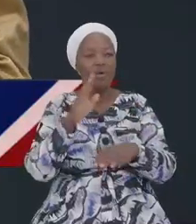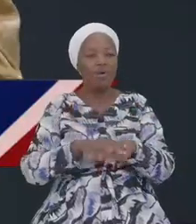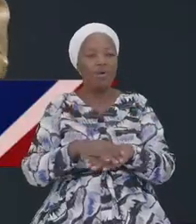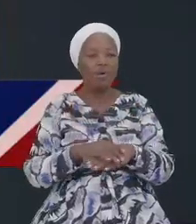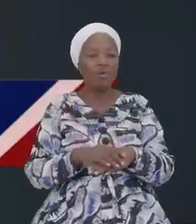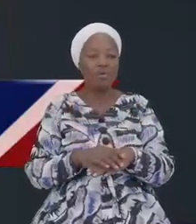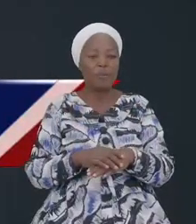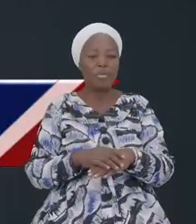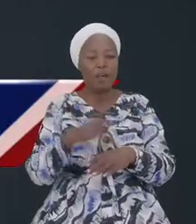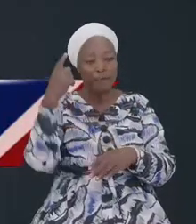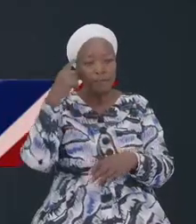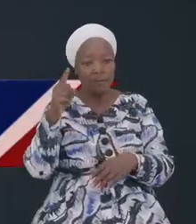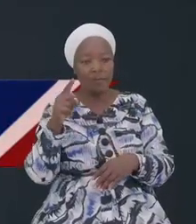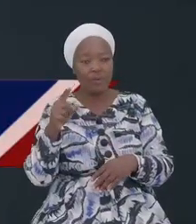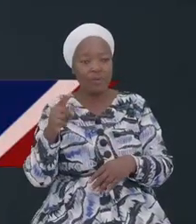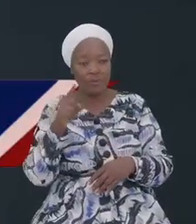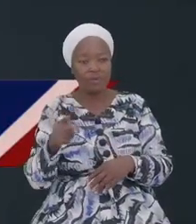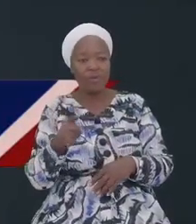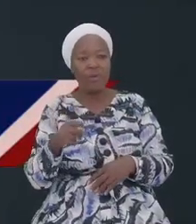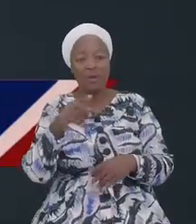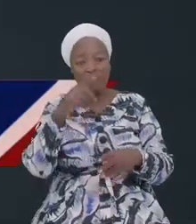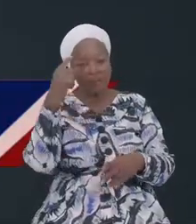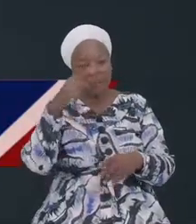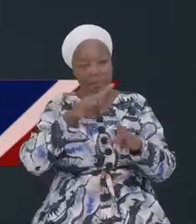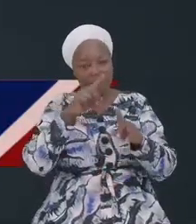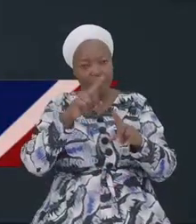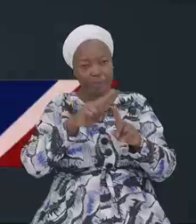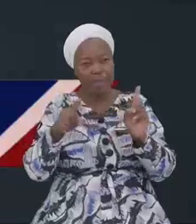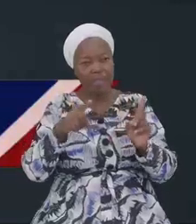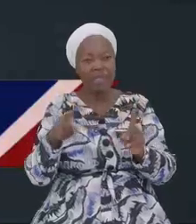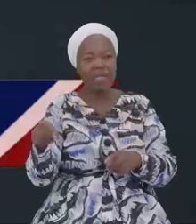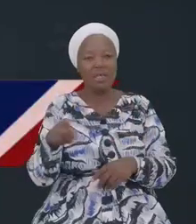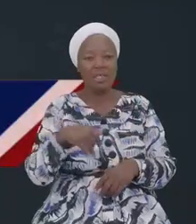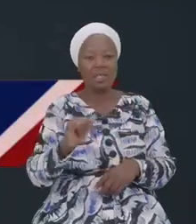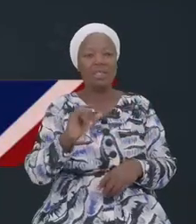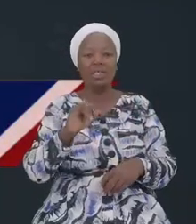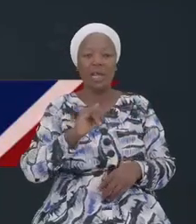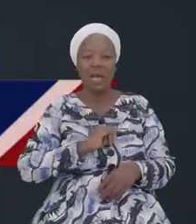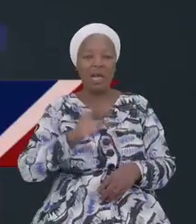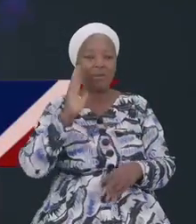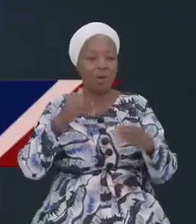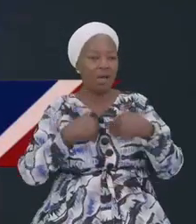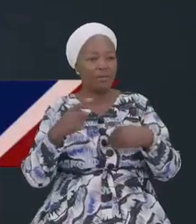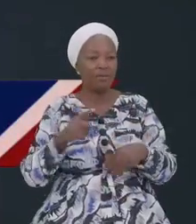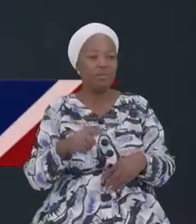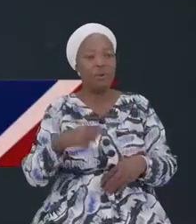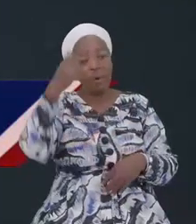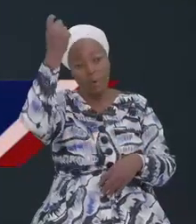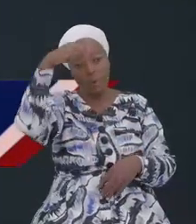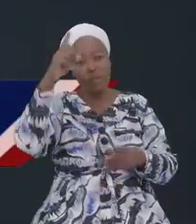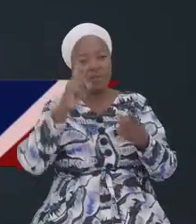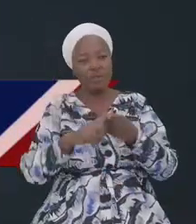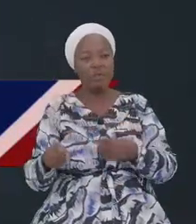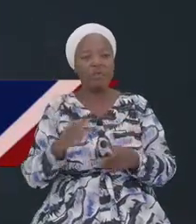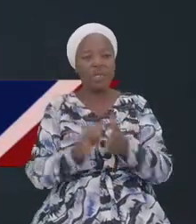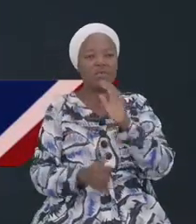sujet et je désire que vous soyez sages en ce qui concerne le bien et purs en ce